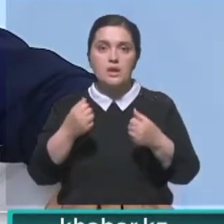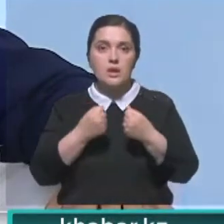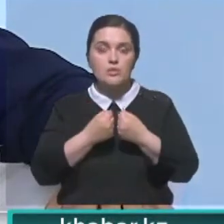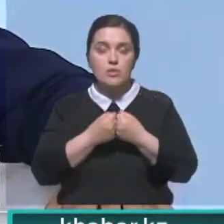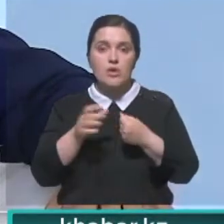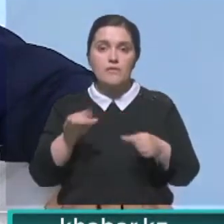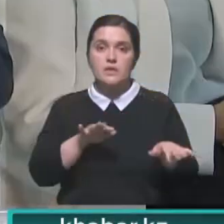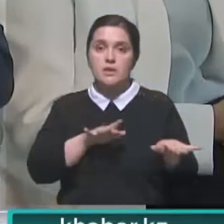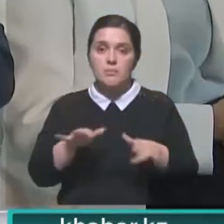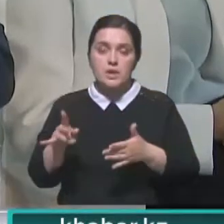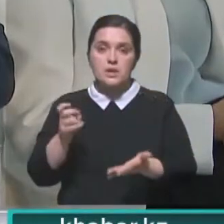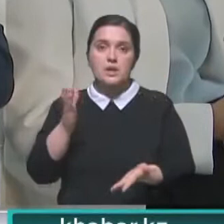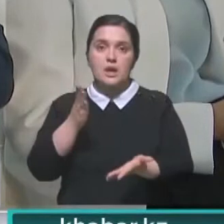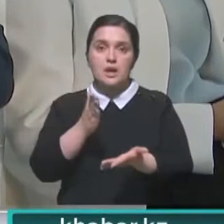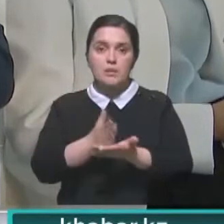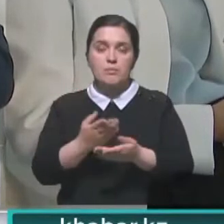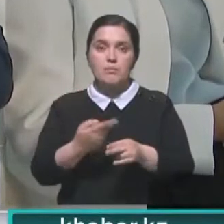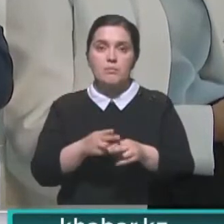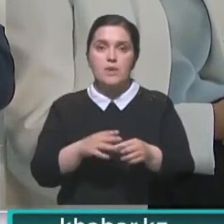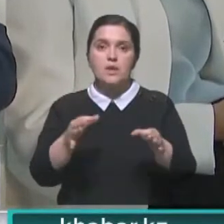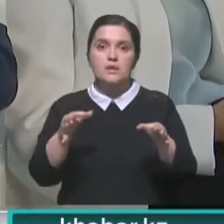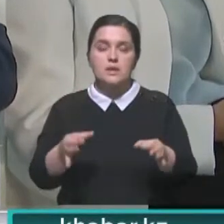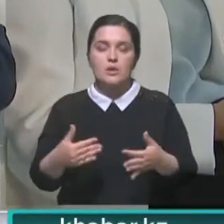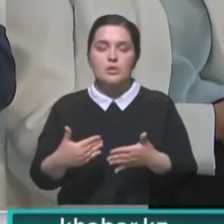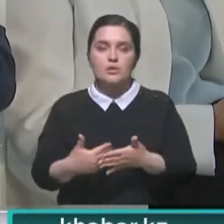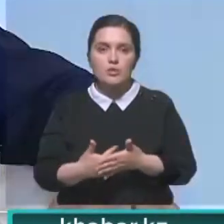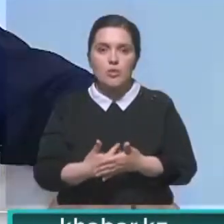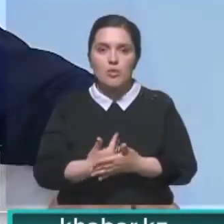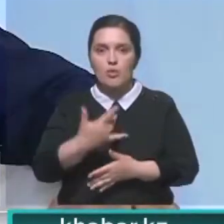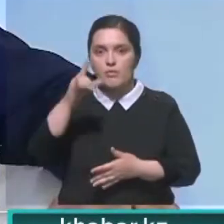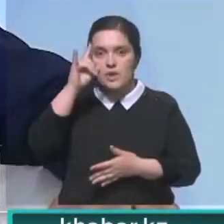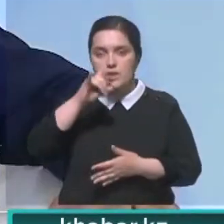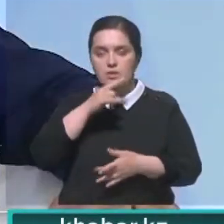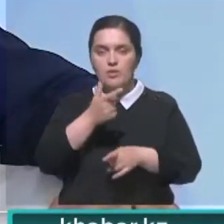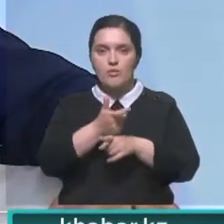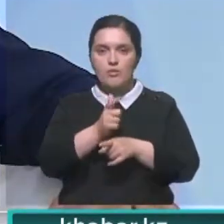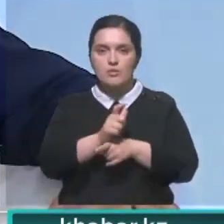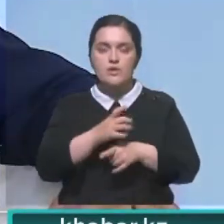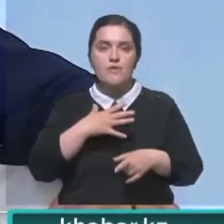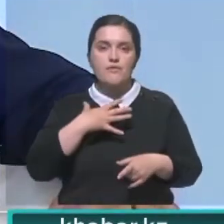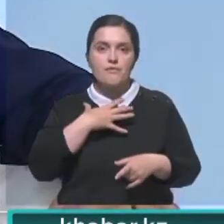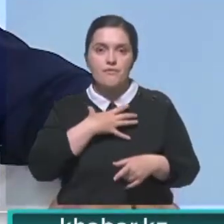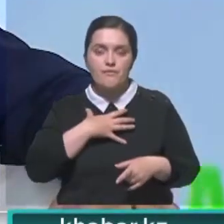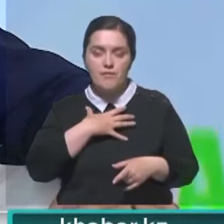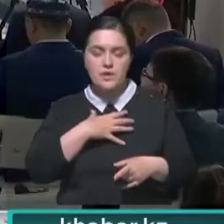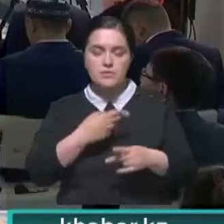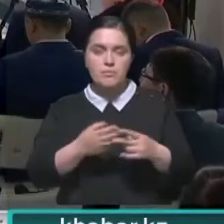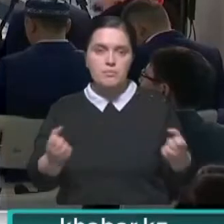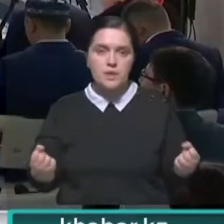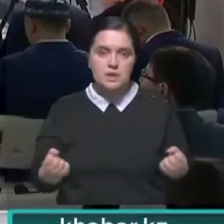эти меры направлены на создание справедливого нового Казахстана. И очень важно сейчас всем обществом поддержать эти